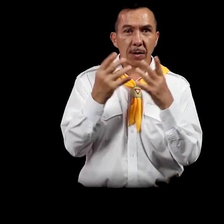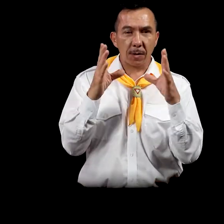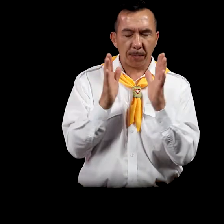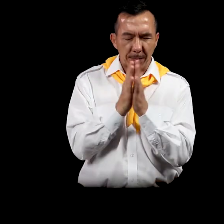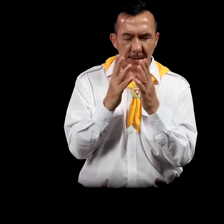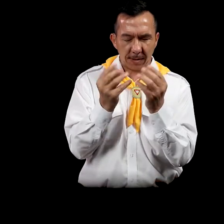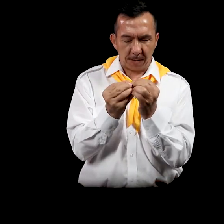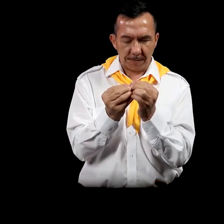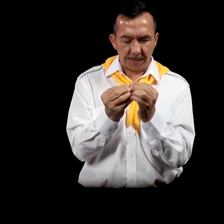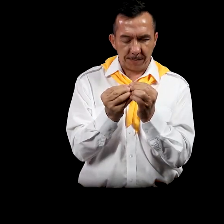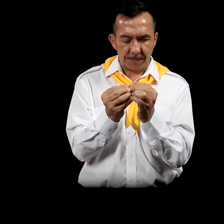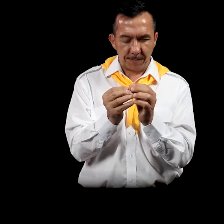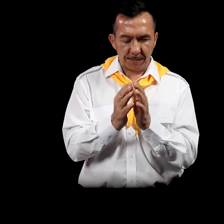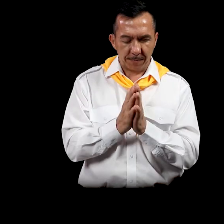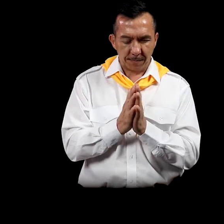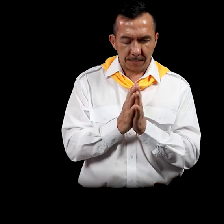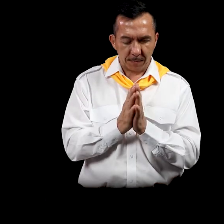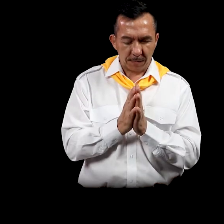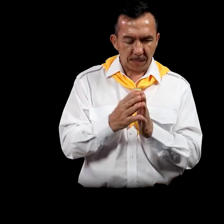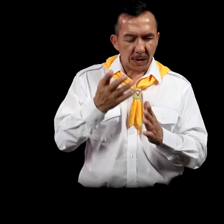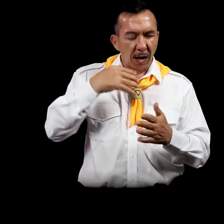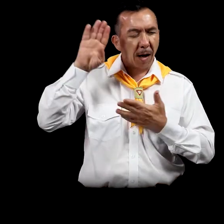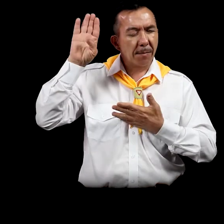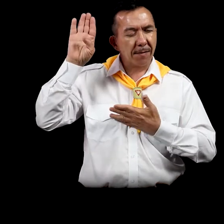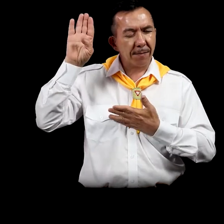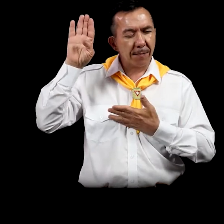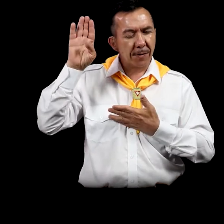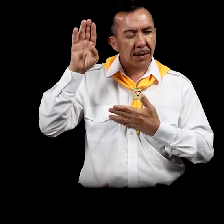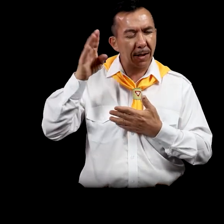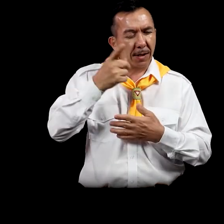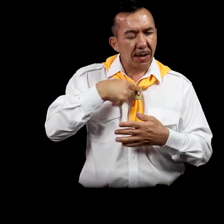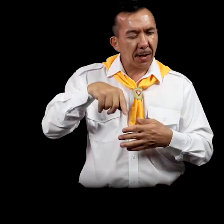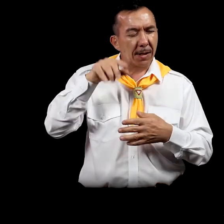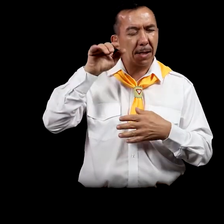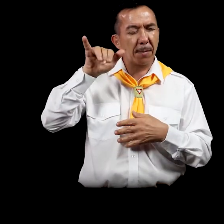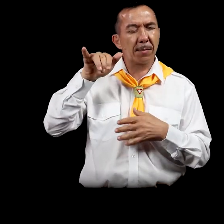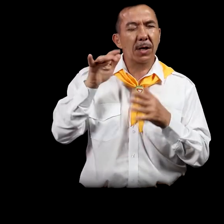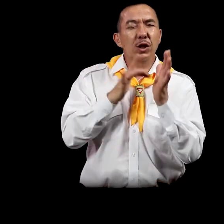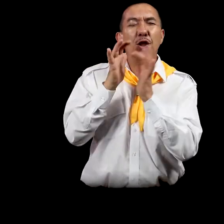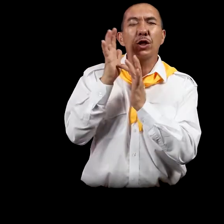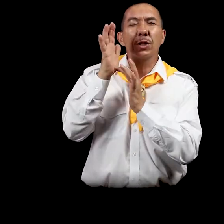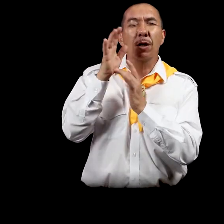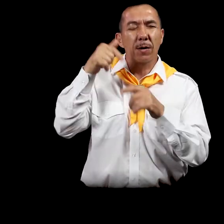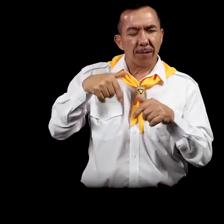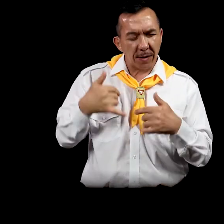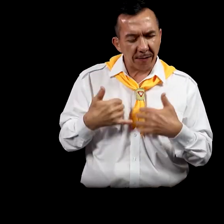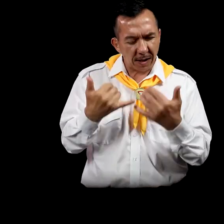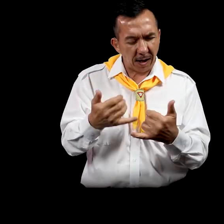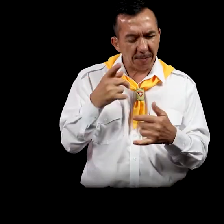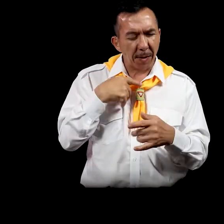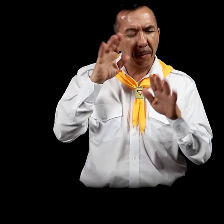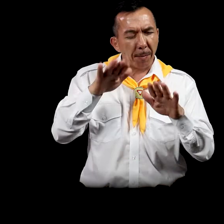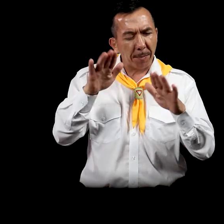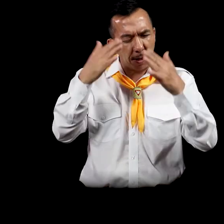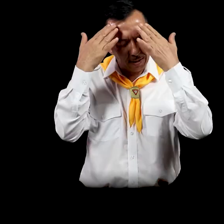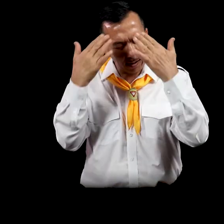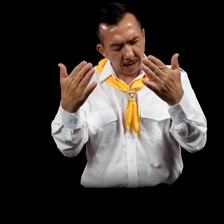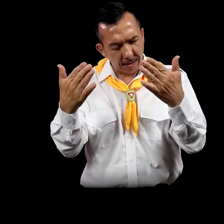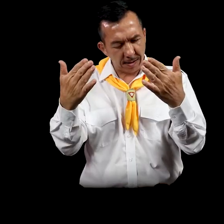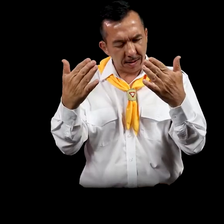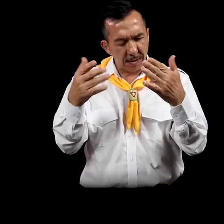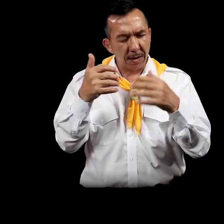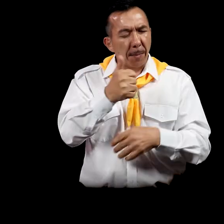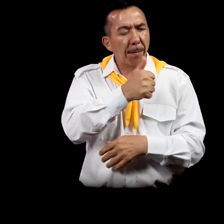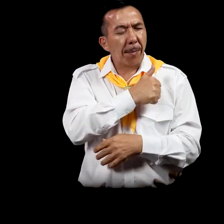Kan laat ons sluit vir die gebed. Aba Vader, Yeshua Messia, ons kom nou uit toe vandag om te sê vir weer eens baie